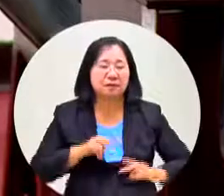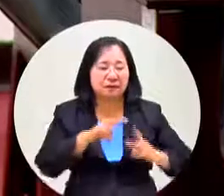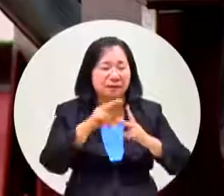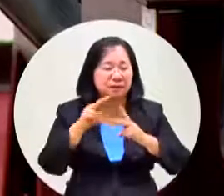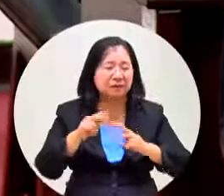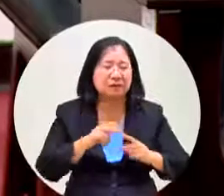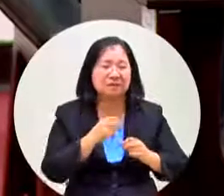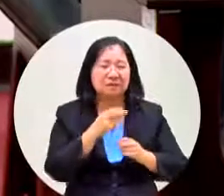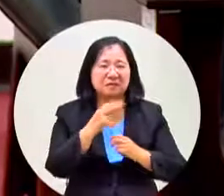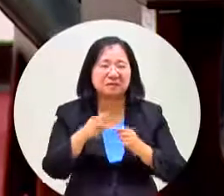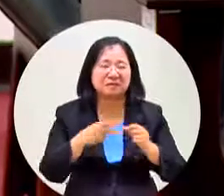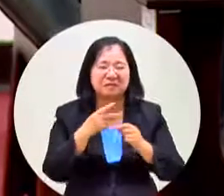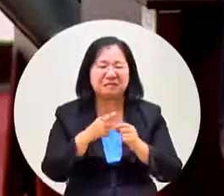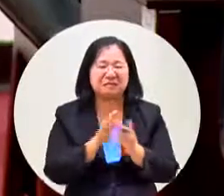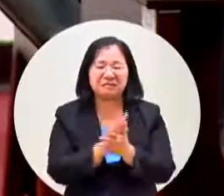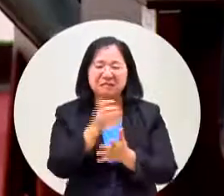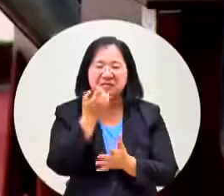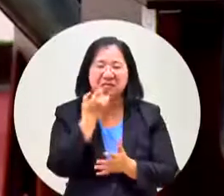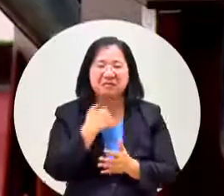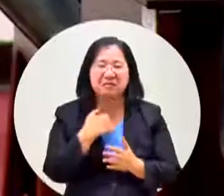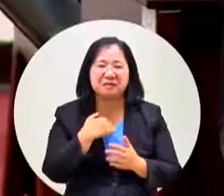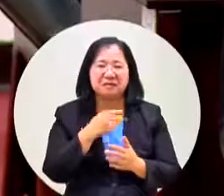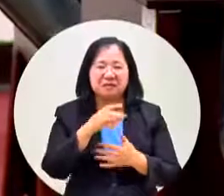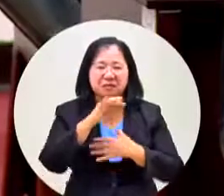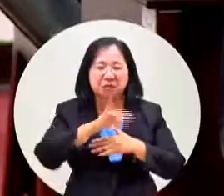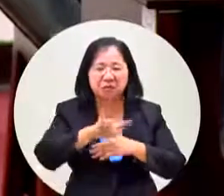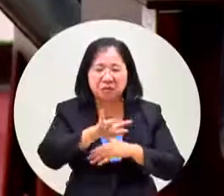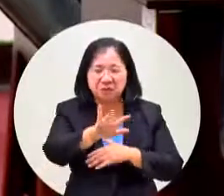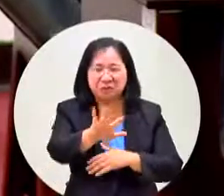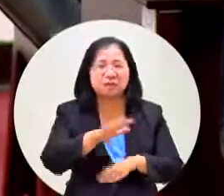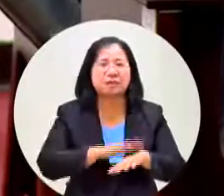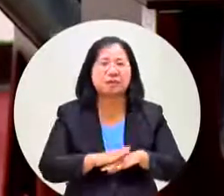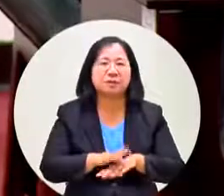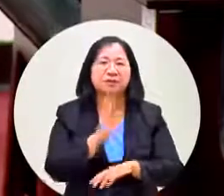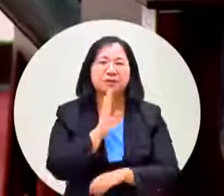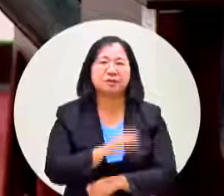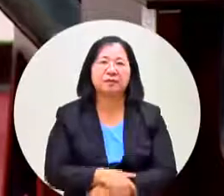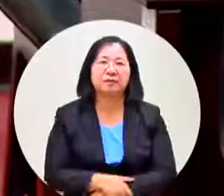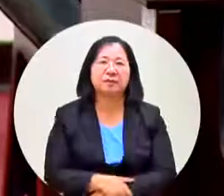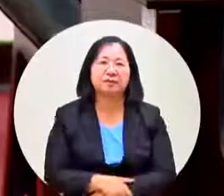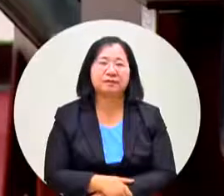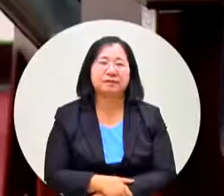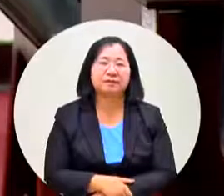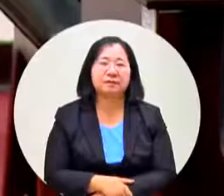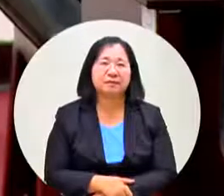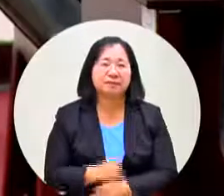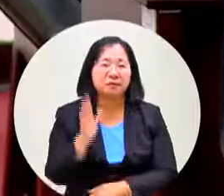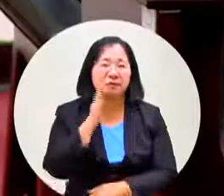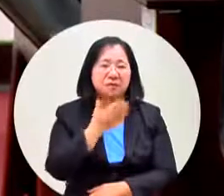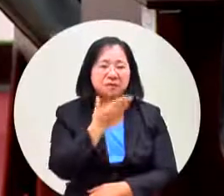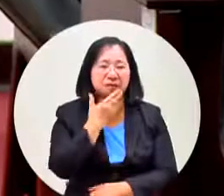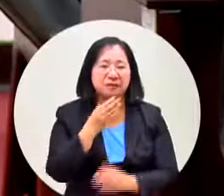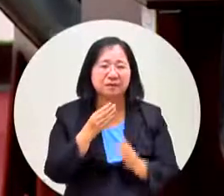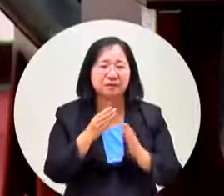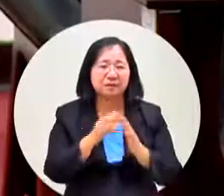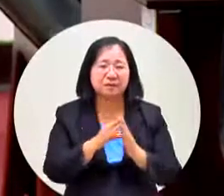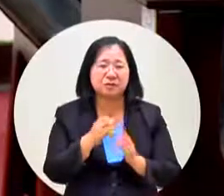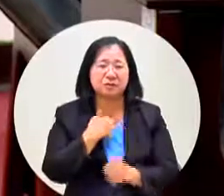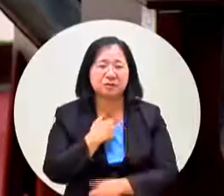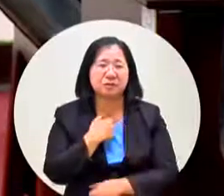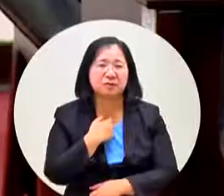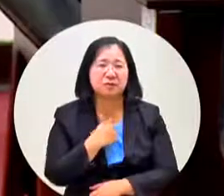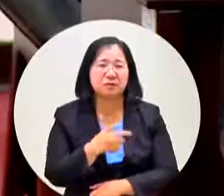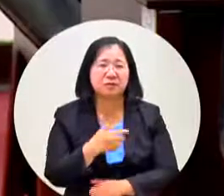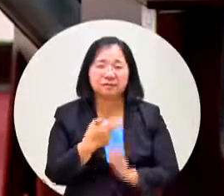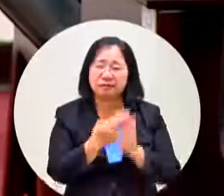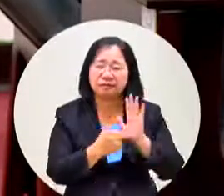一年吼，都好大雨都是存这个状况哦，真正民众吼，足艰